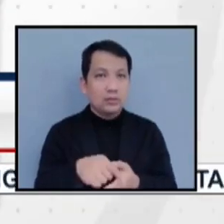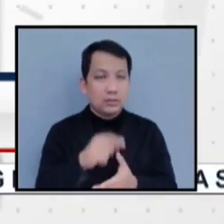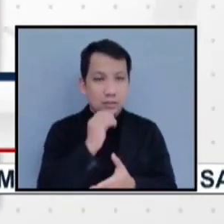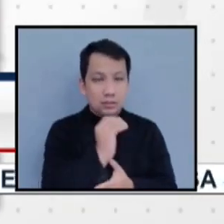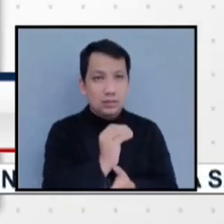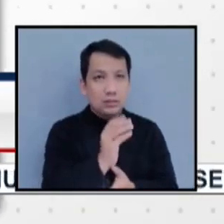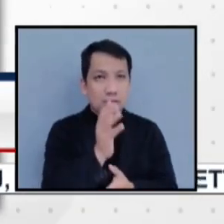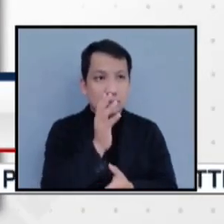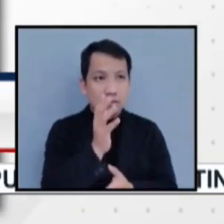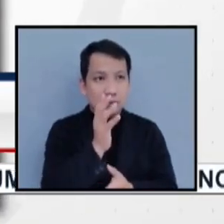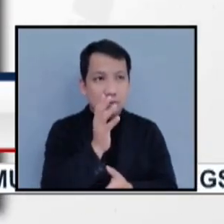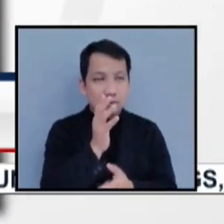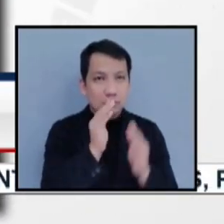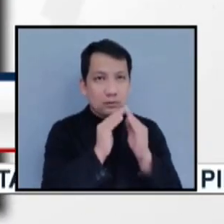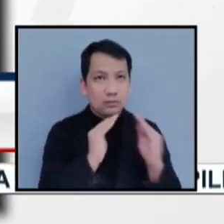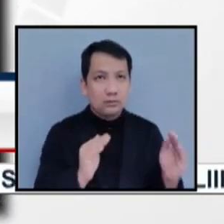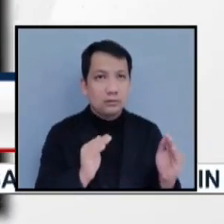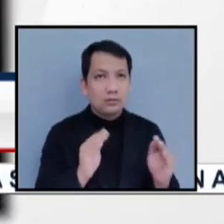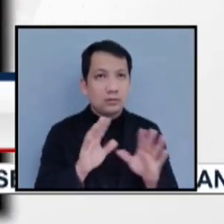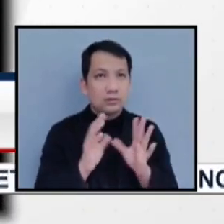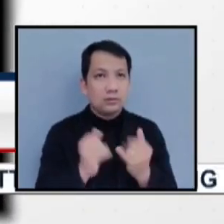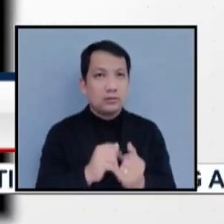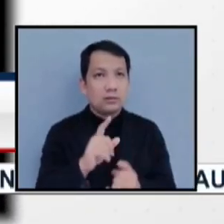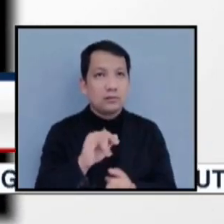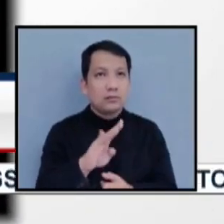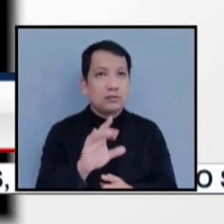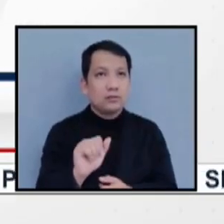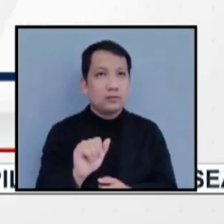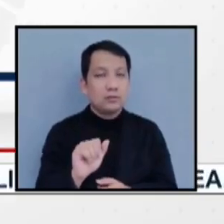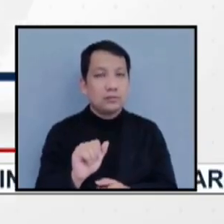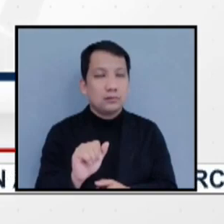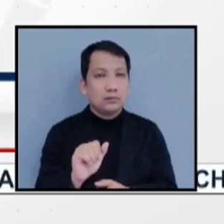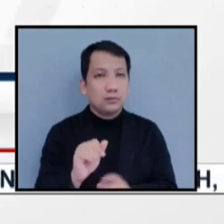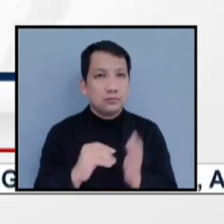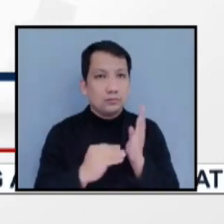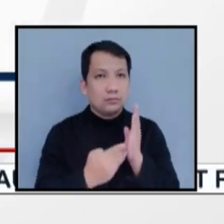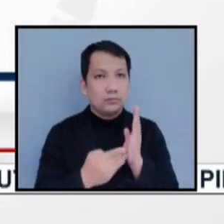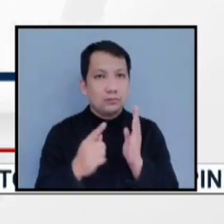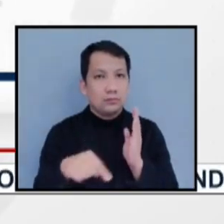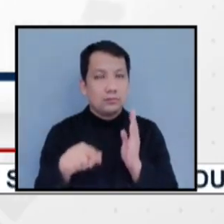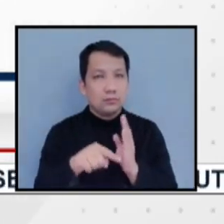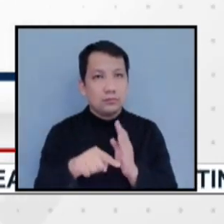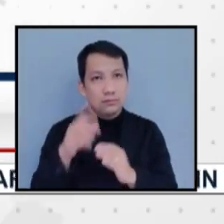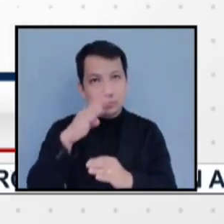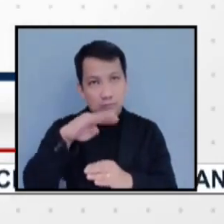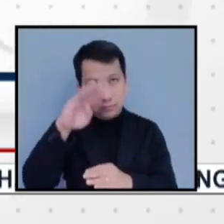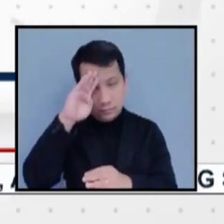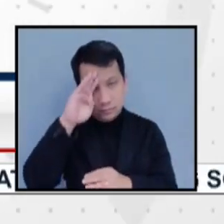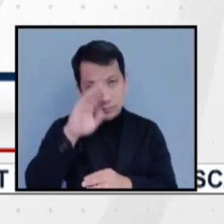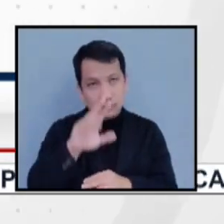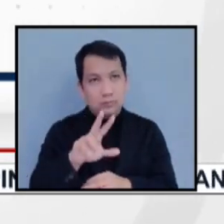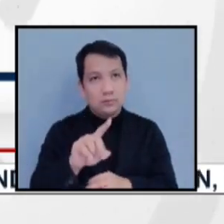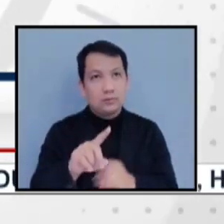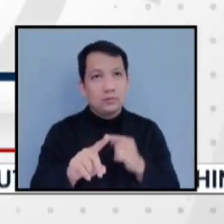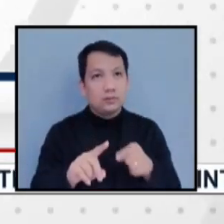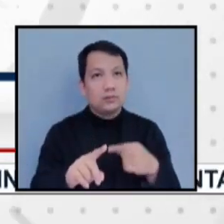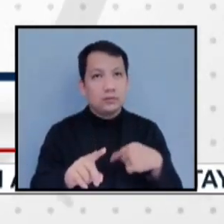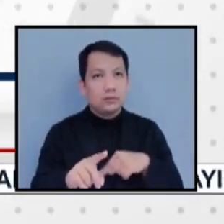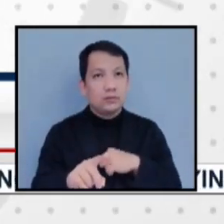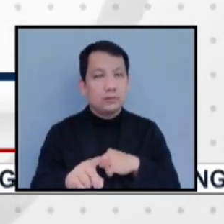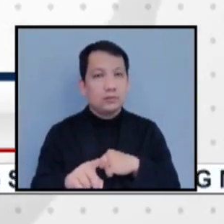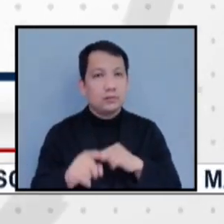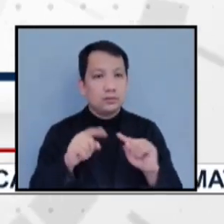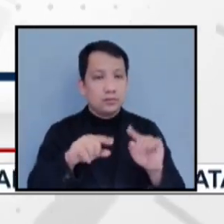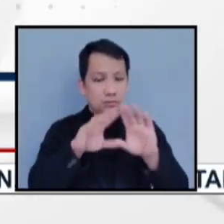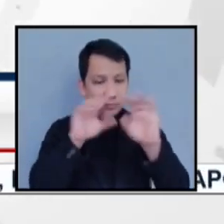kanilang tahanan sa Barangay Talaba 1, Bacoor City, Cavite. Ang 25-taong gulang na sospek ay nakapiit